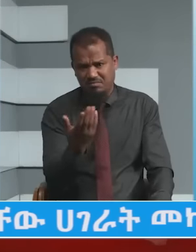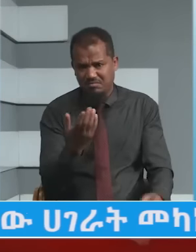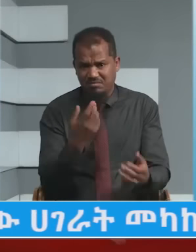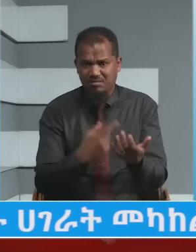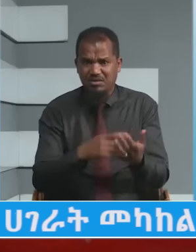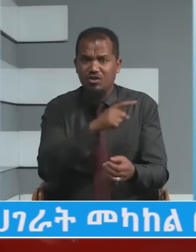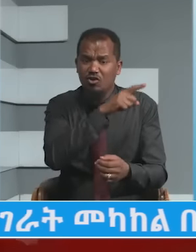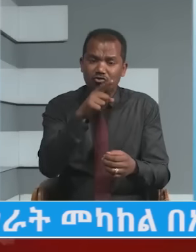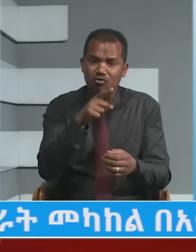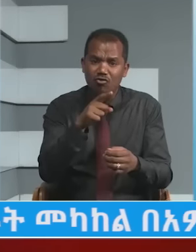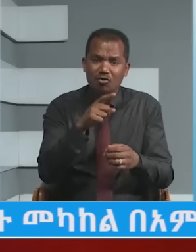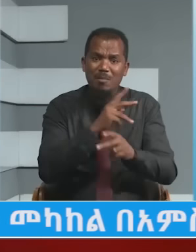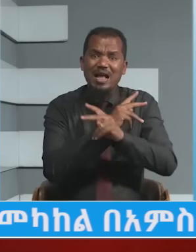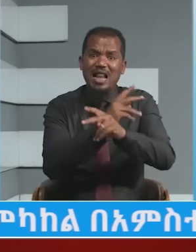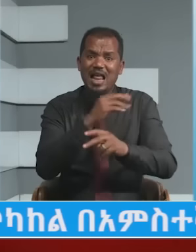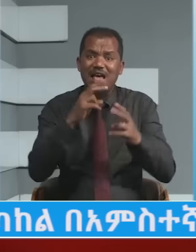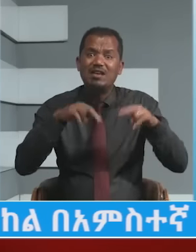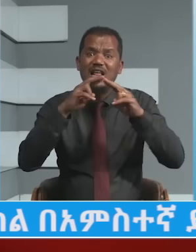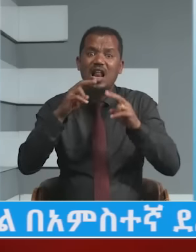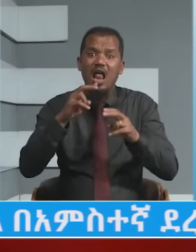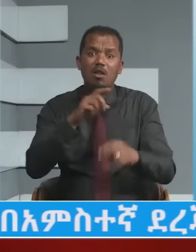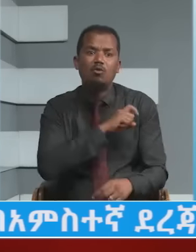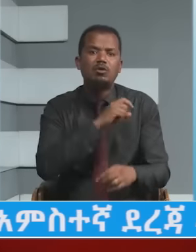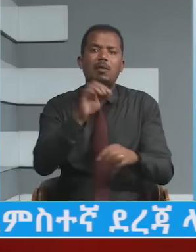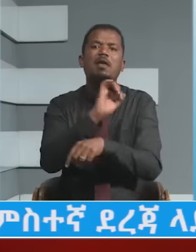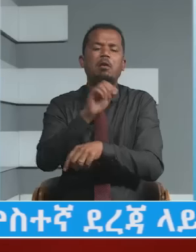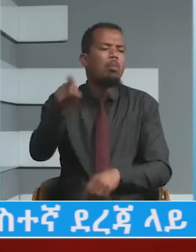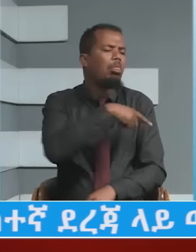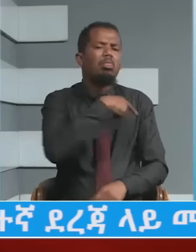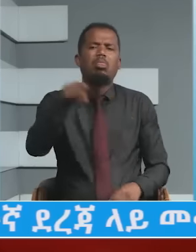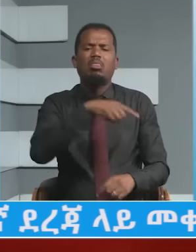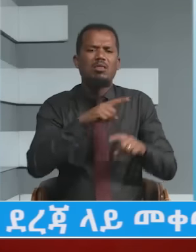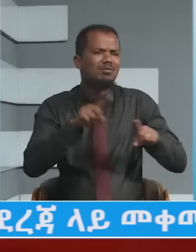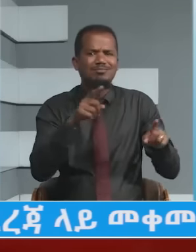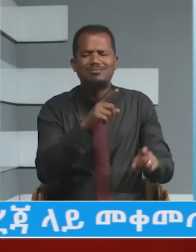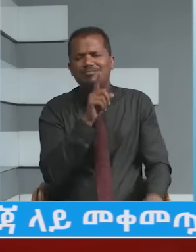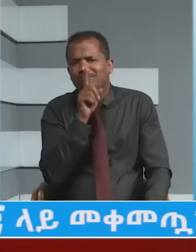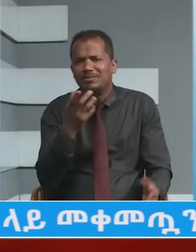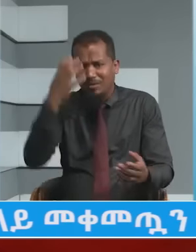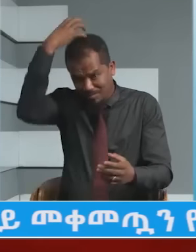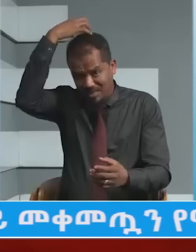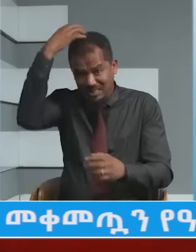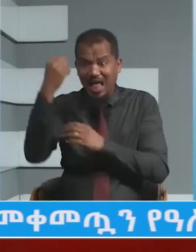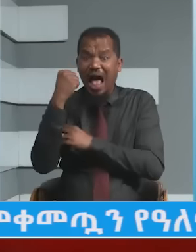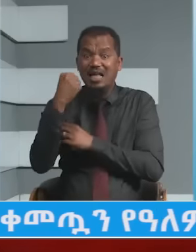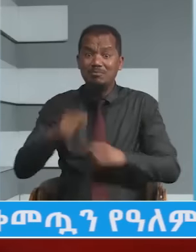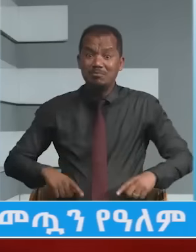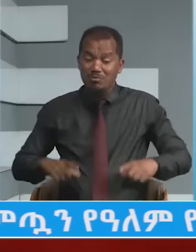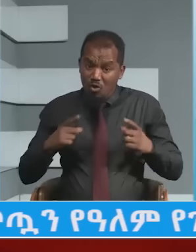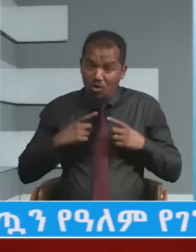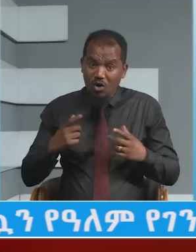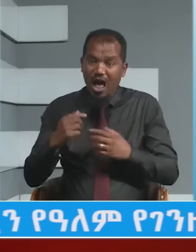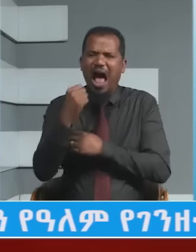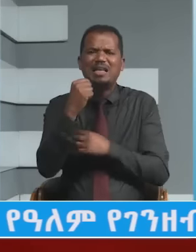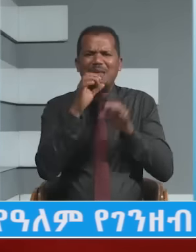ማለት ነው። እነሱም ራሱ ከውስጥ መከላከያውና ፌደራል ፖሊሱ በፓትሮል ይንቀሳቀሳል፣ ነገር ግን አቅሙም አይደለም። መንግስት ግን አቅም ቢኖረው